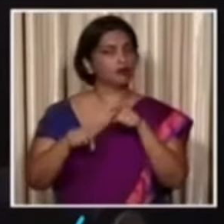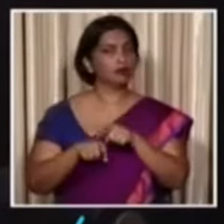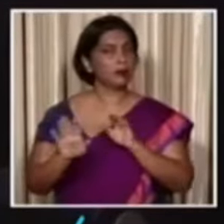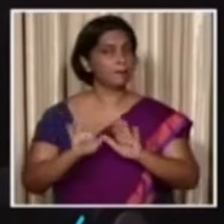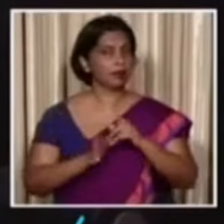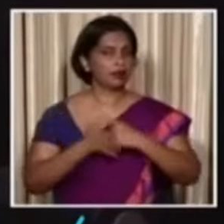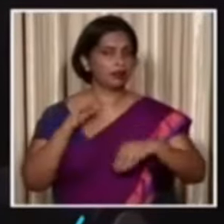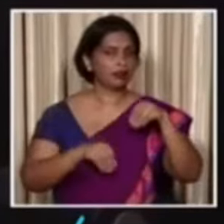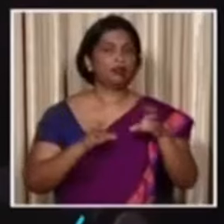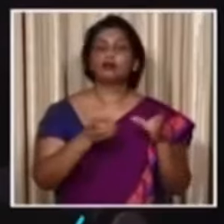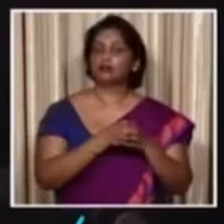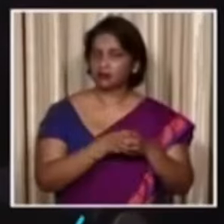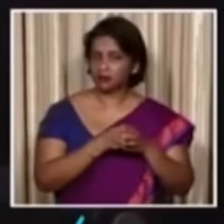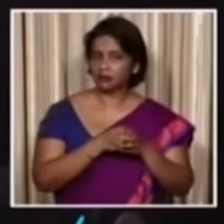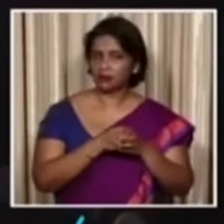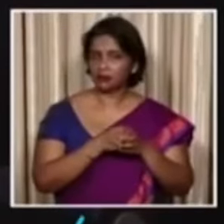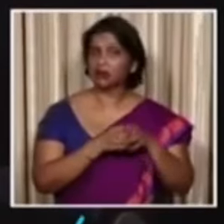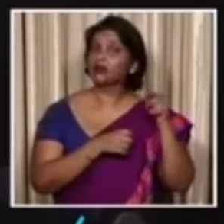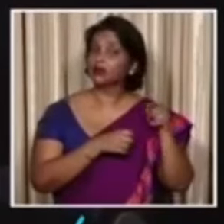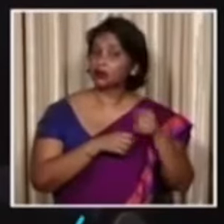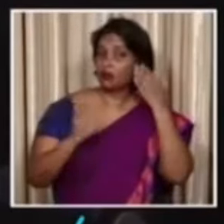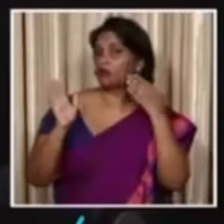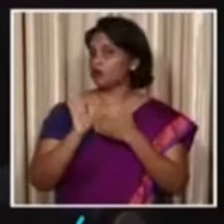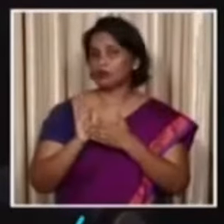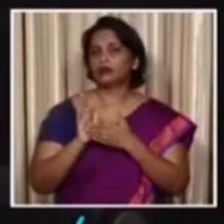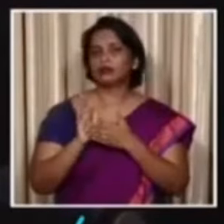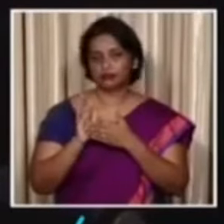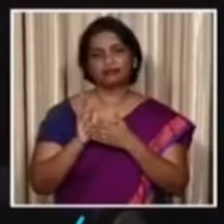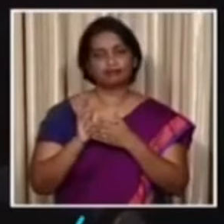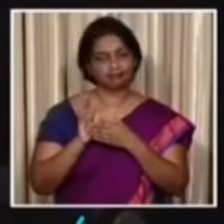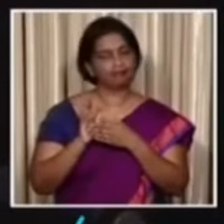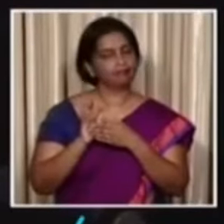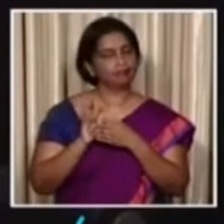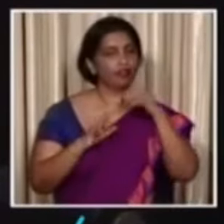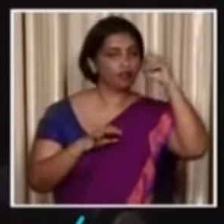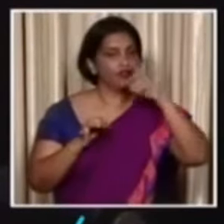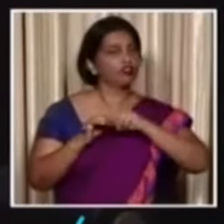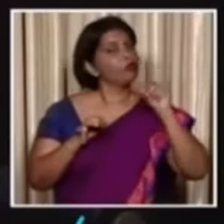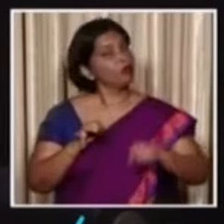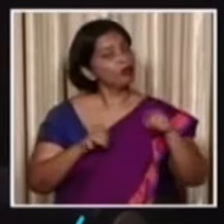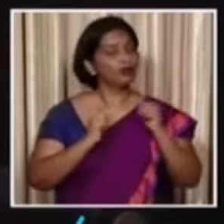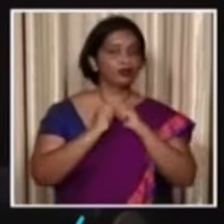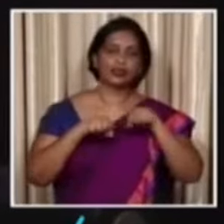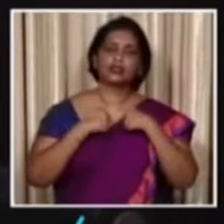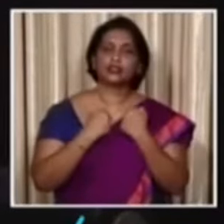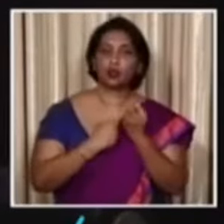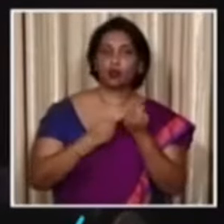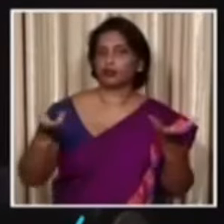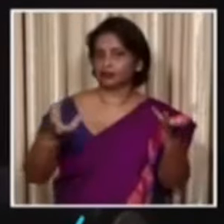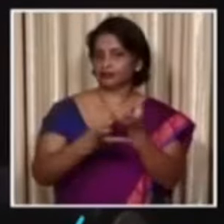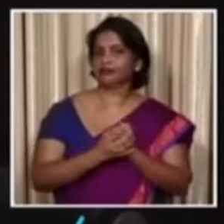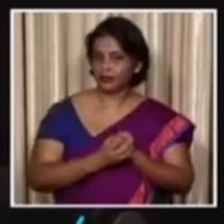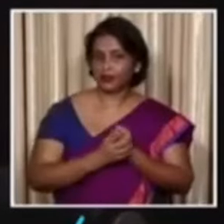මෙහෙයවපු දේශපාලන පක්ෂ ඔවුන් වෙනුවෙන් පෙනී හිටින්න කියලා දැන් විදුලි බල මණ්ඩලයේ ඉන්න වෘත්තීය සමිති වලින් මුදල් එකතු කරලා